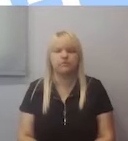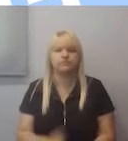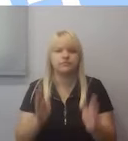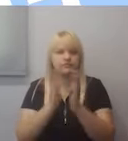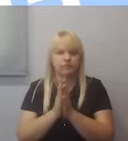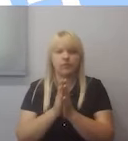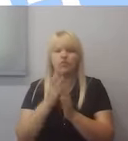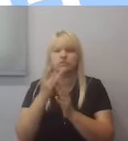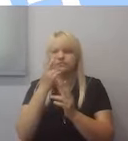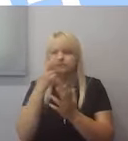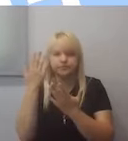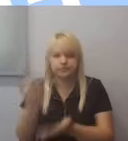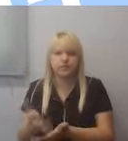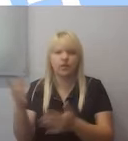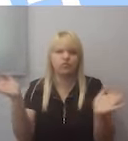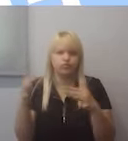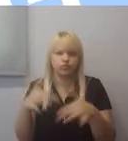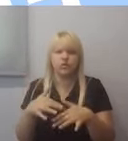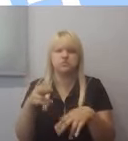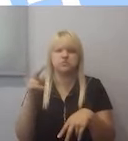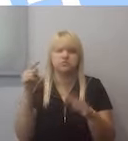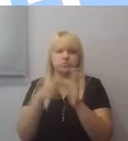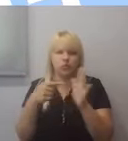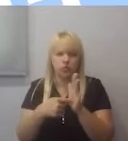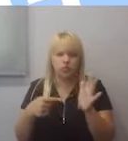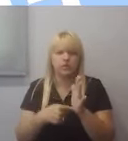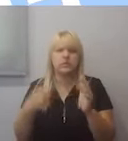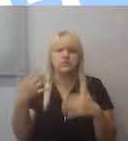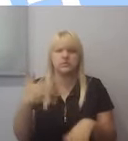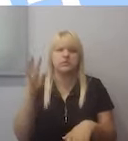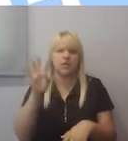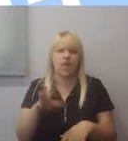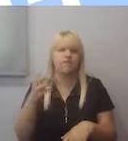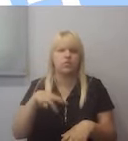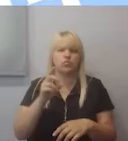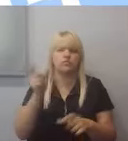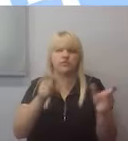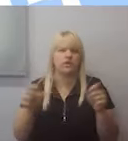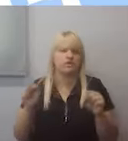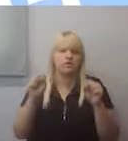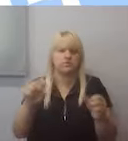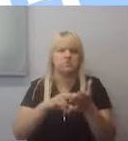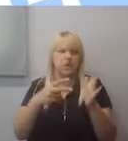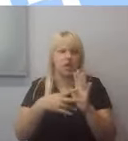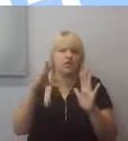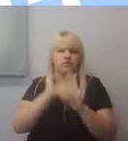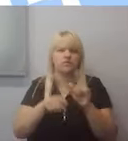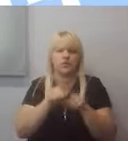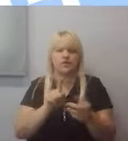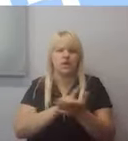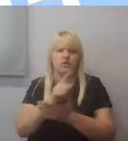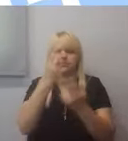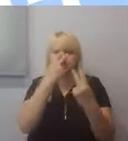punkti šobrīd 59 publicēti mūsu civilās aizsardzības plānā un kartējot viņi izskatās šobrīd